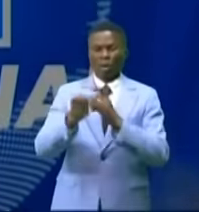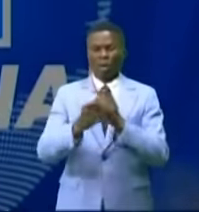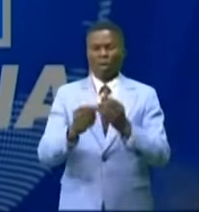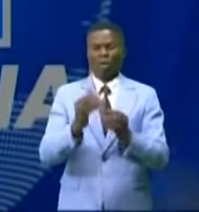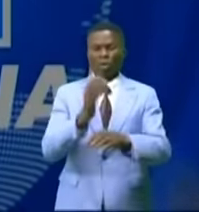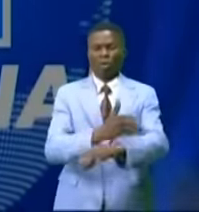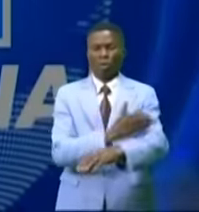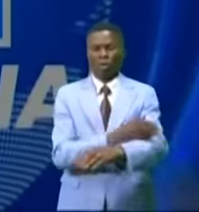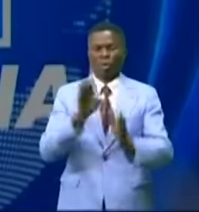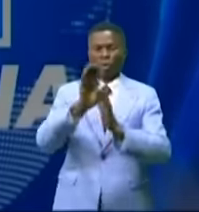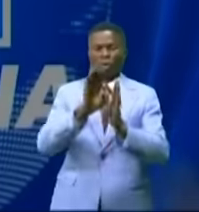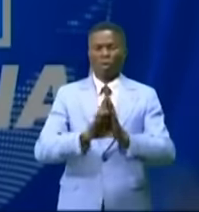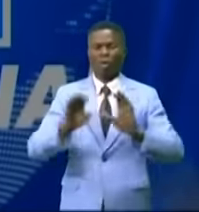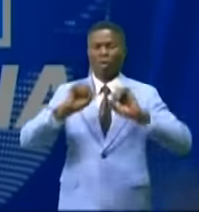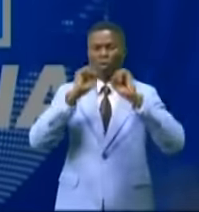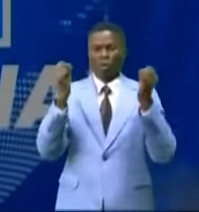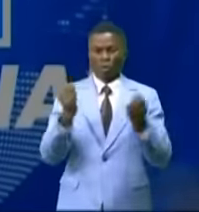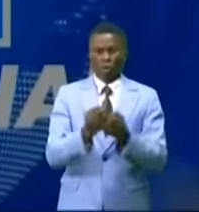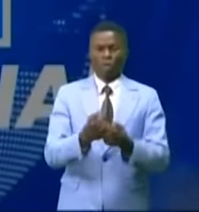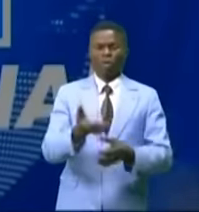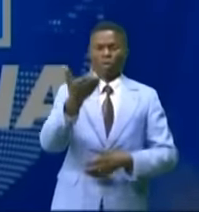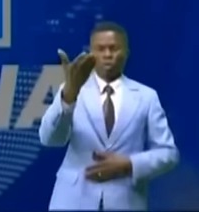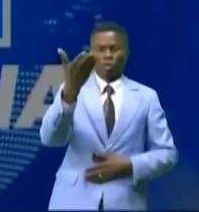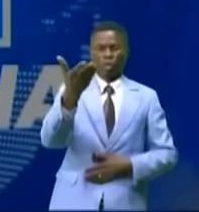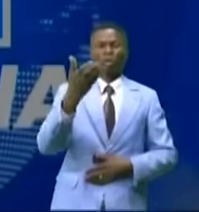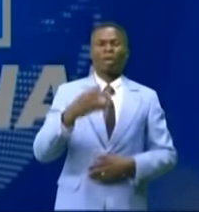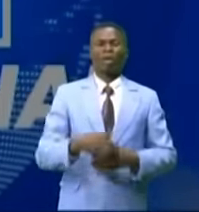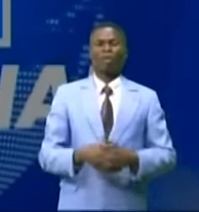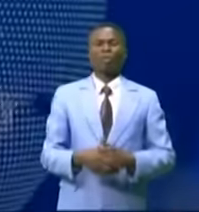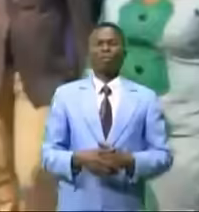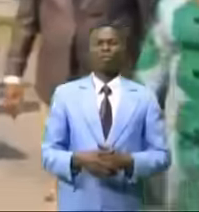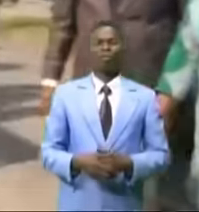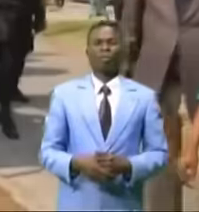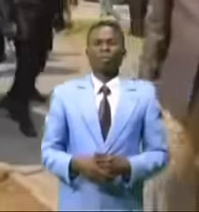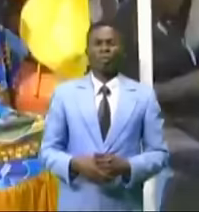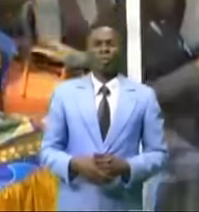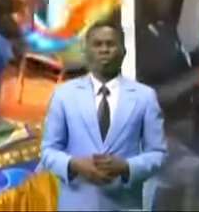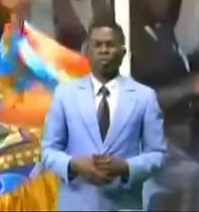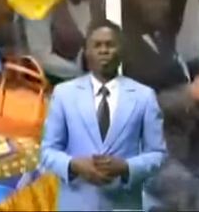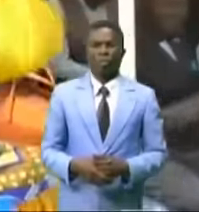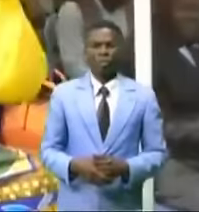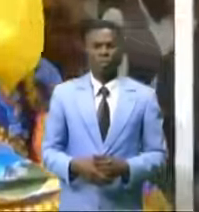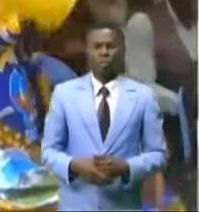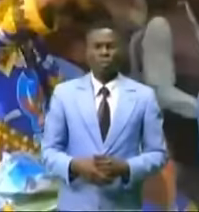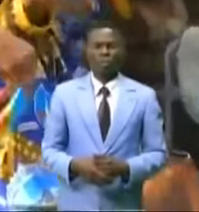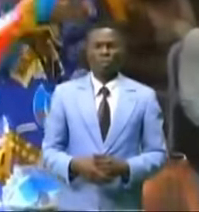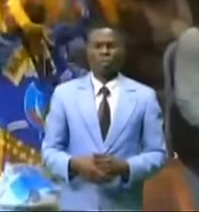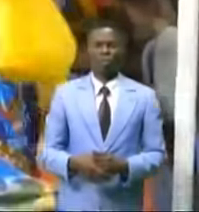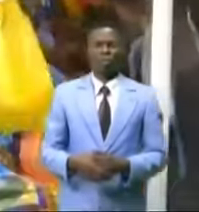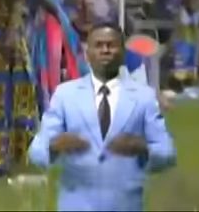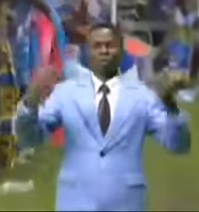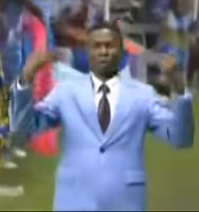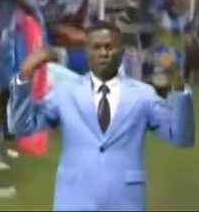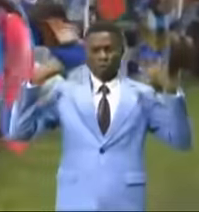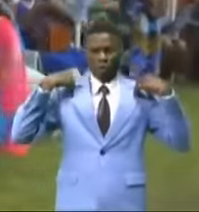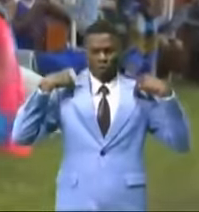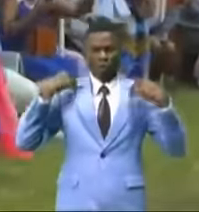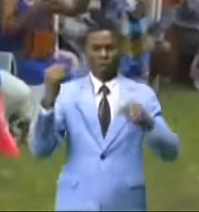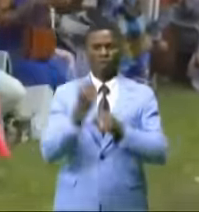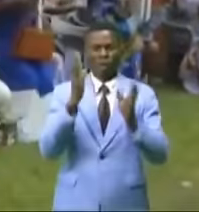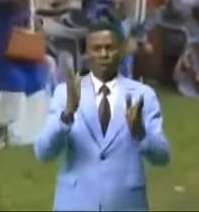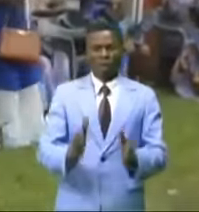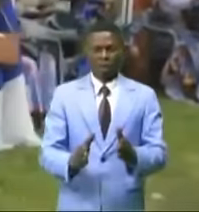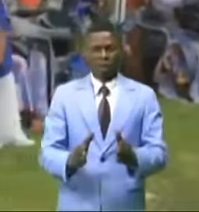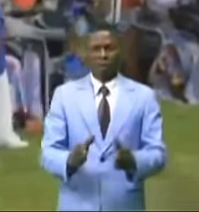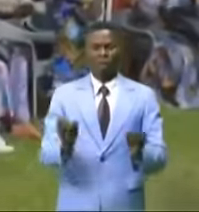des conditions sociales. Cédric Kenina, Nadine Kilosho. Les agences et cadres se sont retrouvés autour du vice-premier